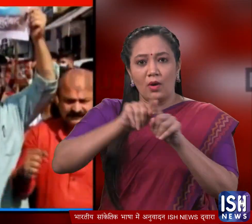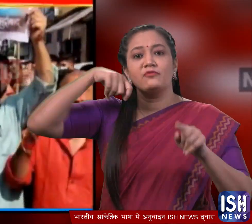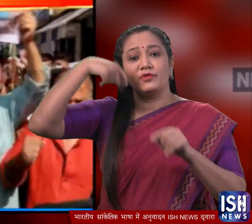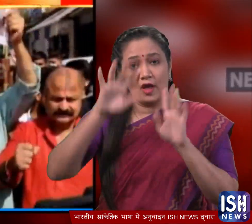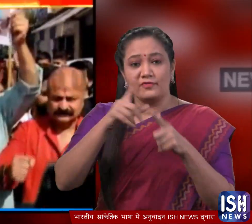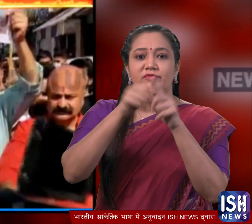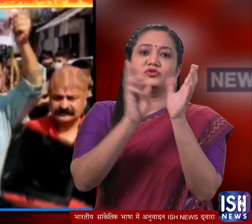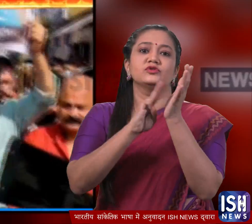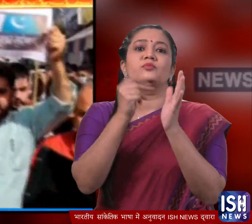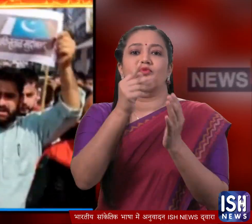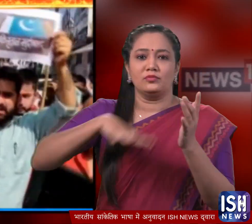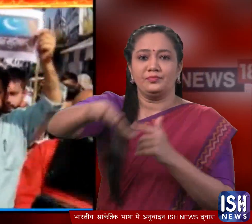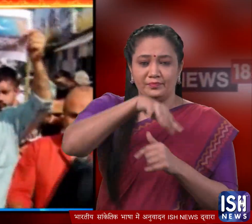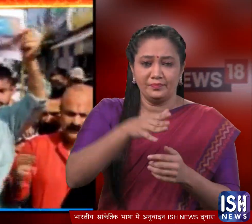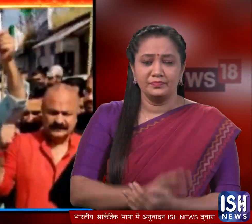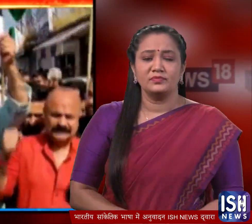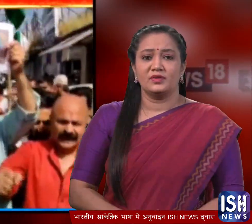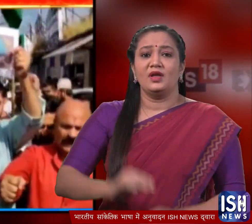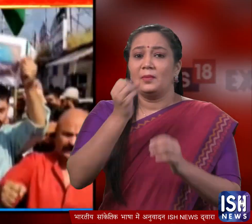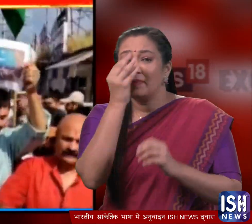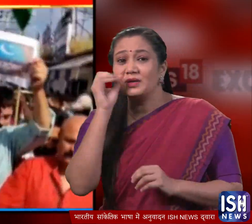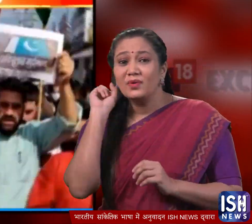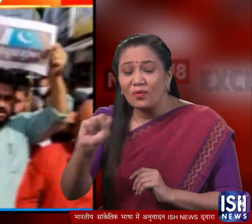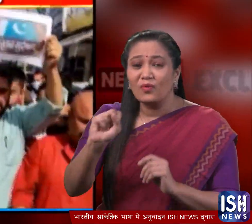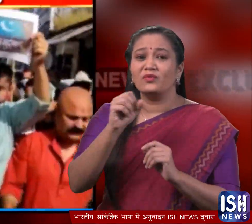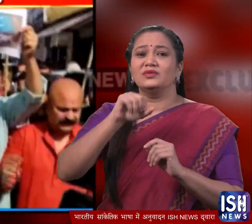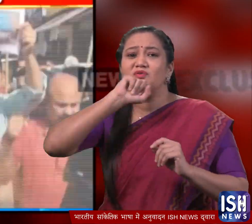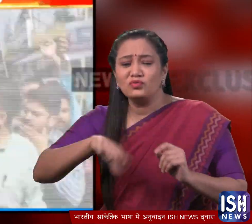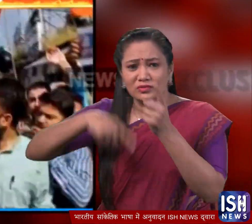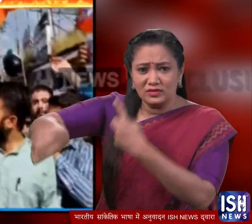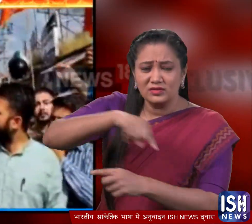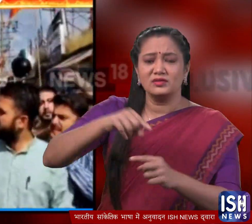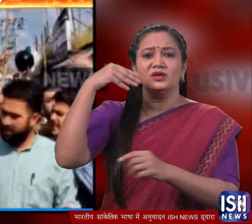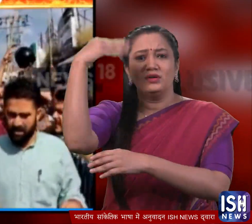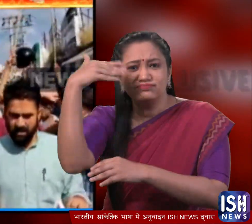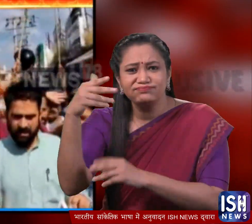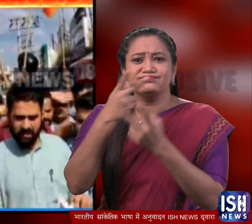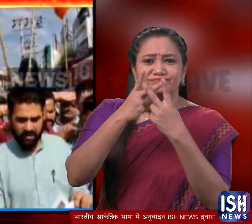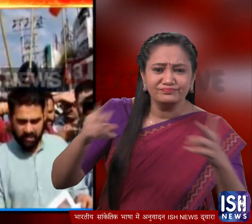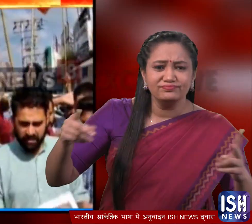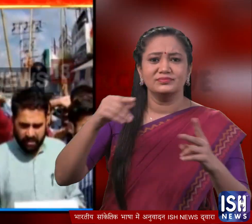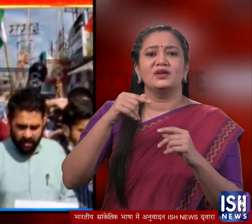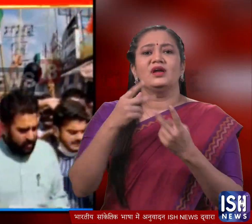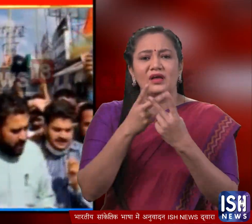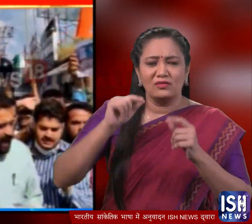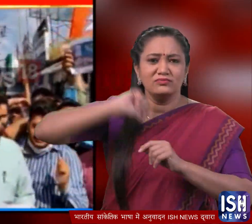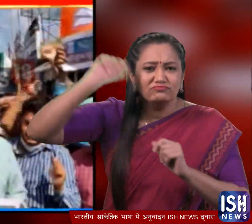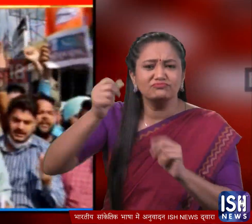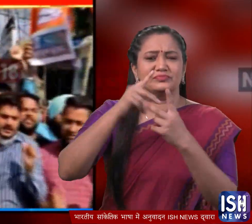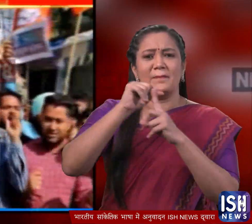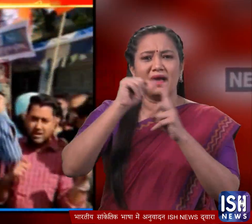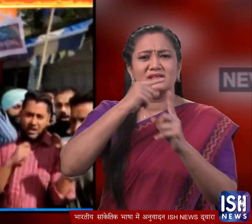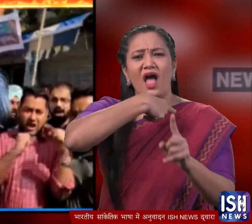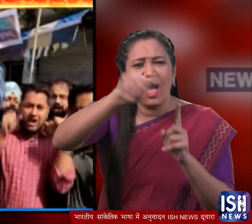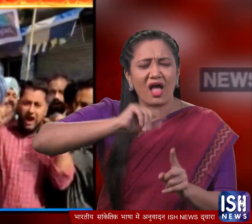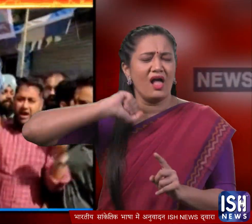जिसकी एक तस्वीर जम्मू से सामने आई। वहां बीजेपी युवा मोर्चा के कार्यकर्ता हाथों में तिरंगा और पार्टी का झंडा लेकर सड़कों पर उतरे और पाकिस्तान